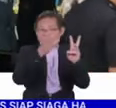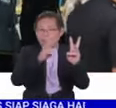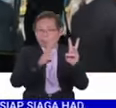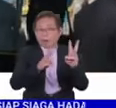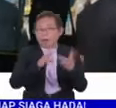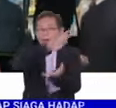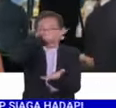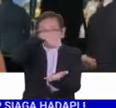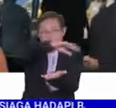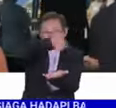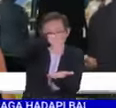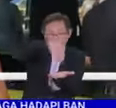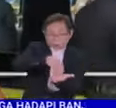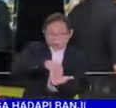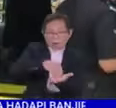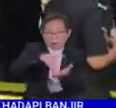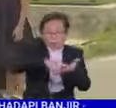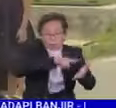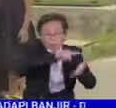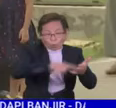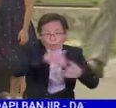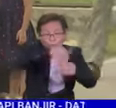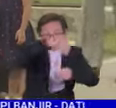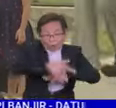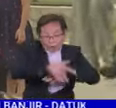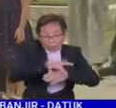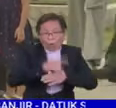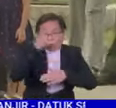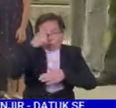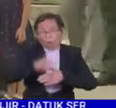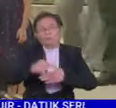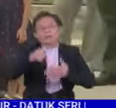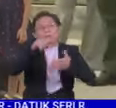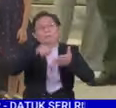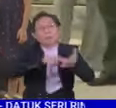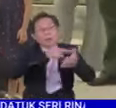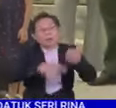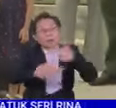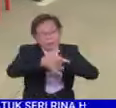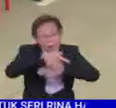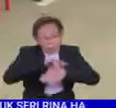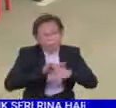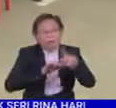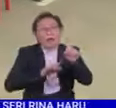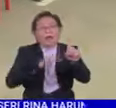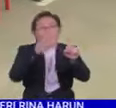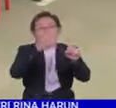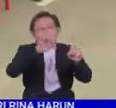616 pusat mengundi awal akan dibuka bagi proses pengundian awal. Ia membabitkan